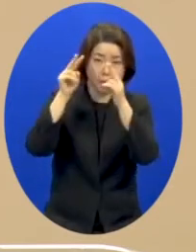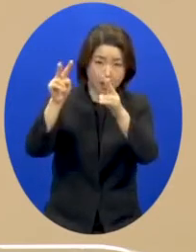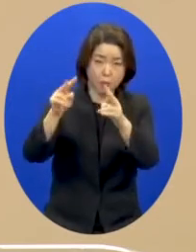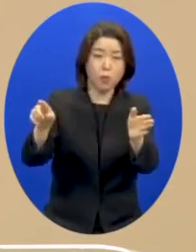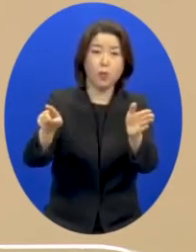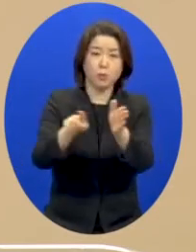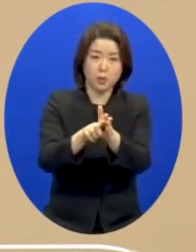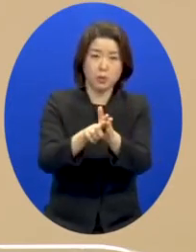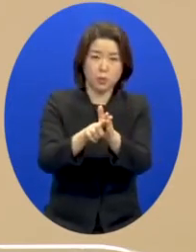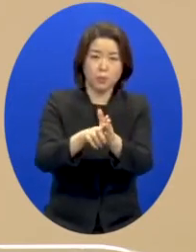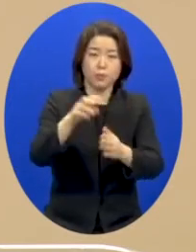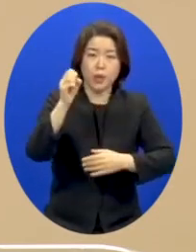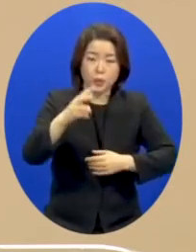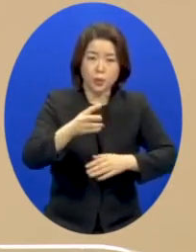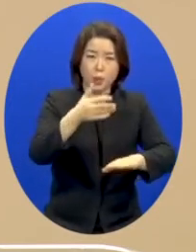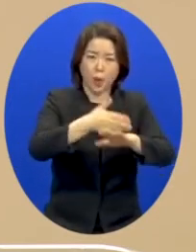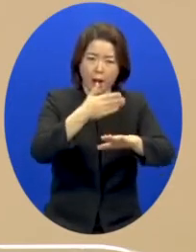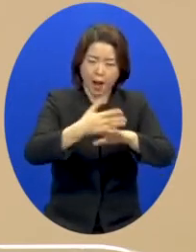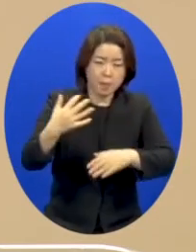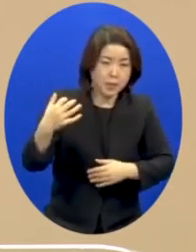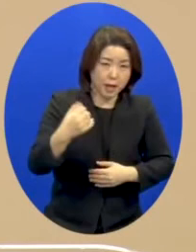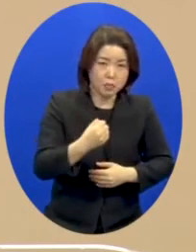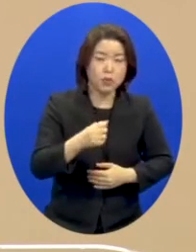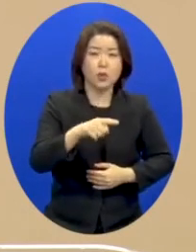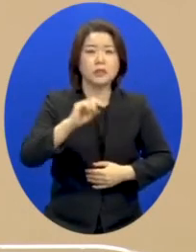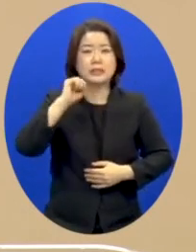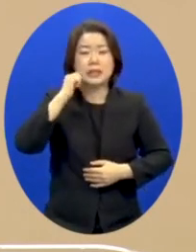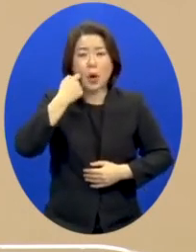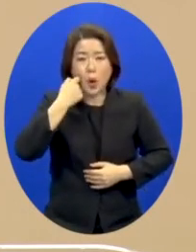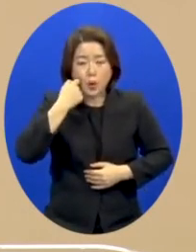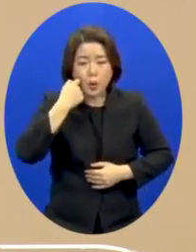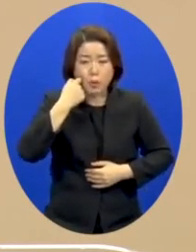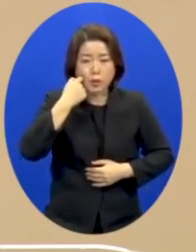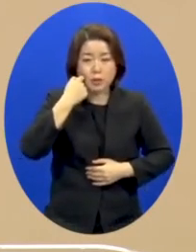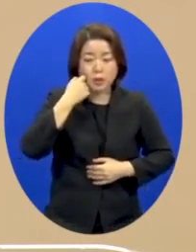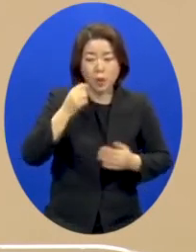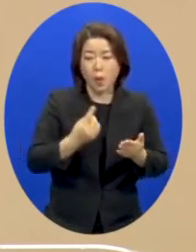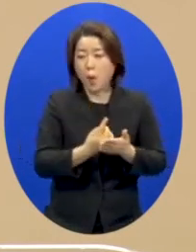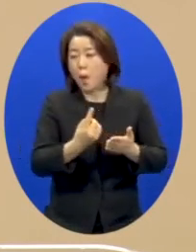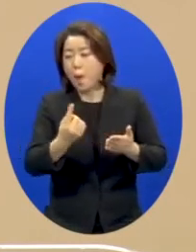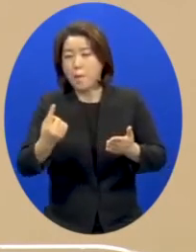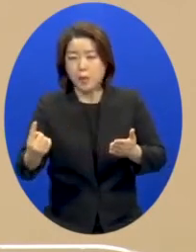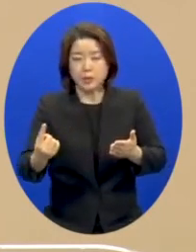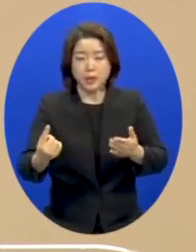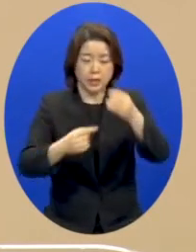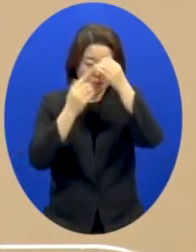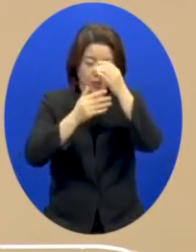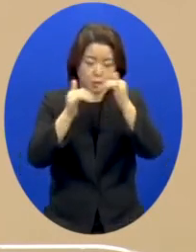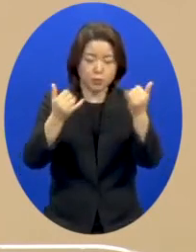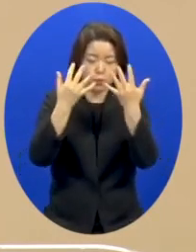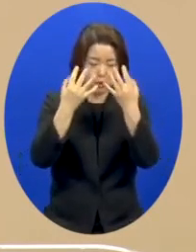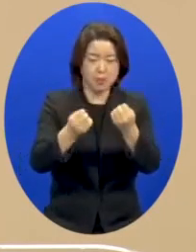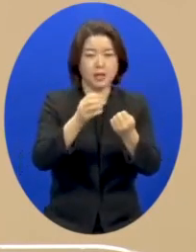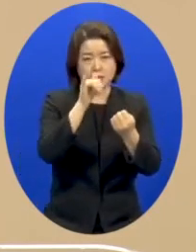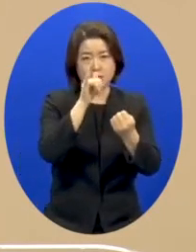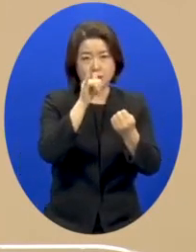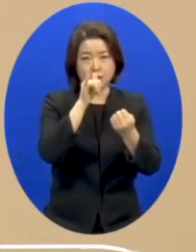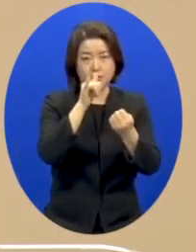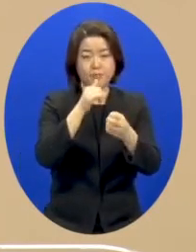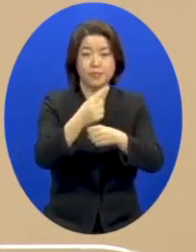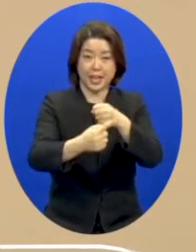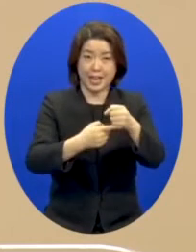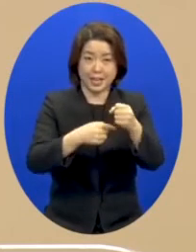믿고 그리고 감사함으로 그 어려움에서 벗어난 성도들이 얼마나 많은지 모릅니다.